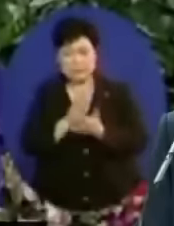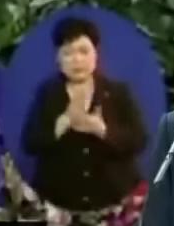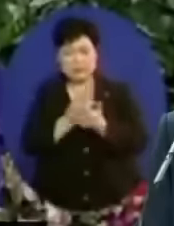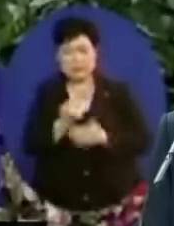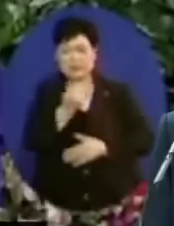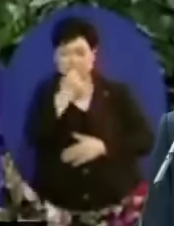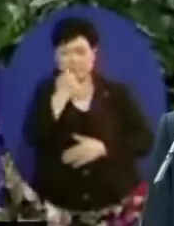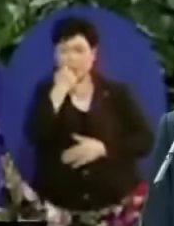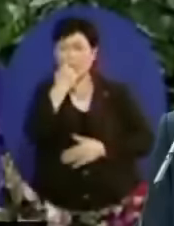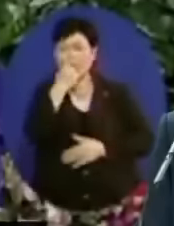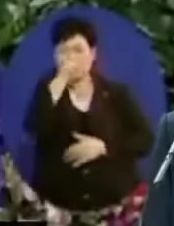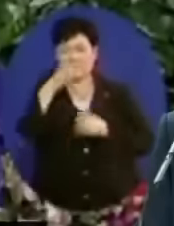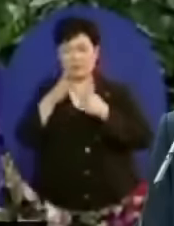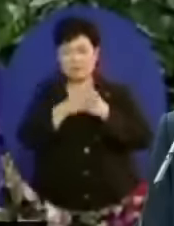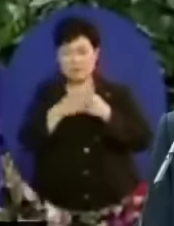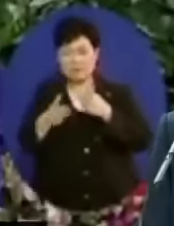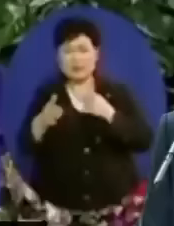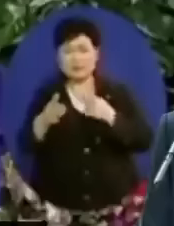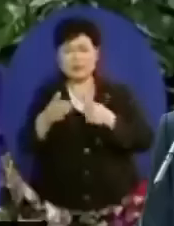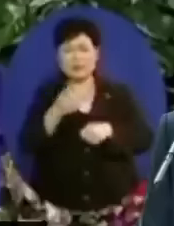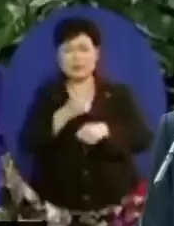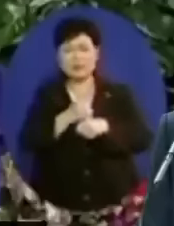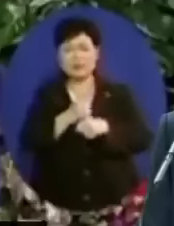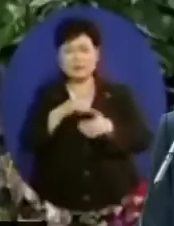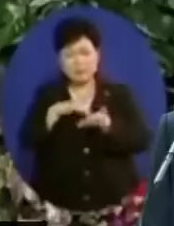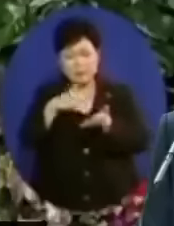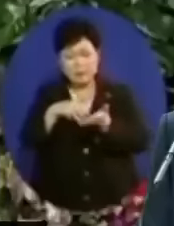호흡은 코에 있나니 셈할 가치가 어디 있냐.